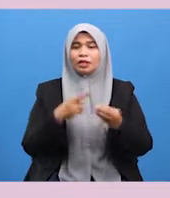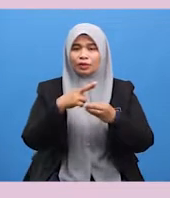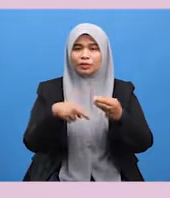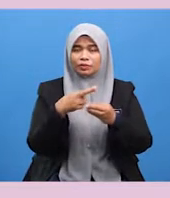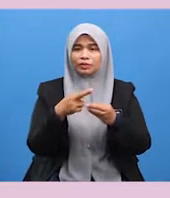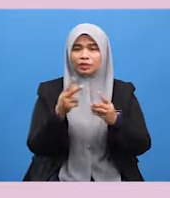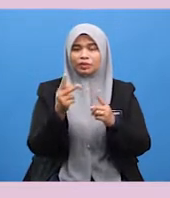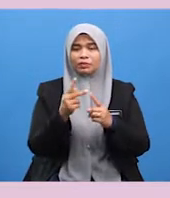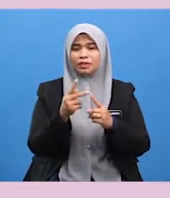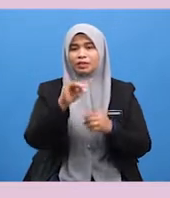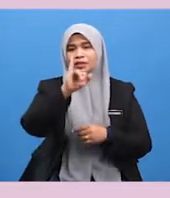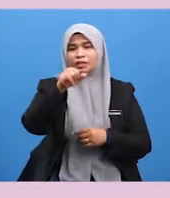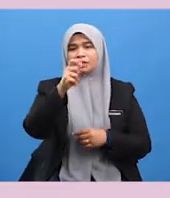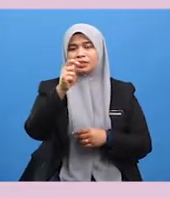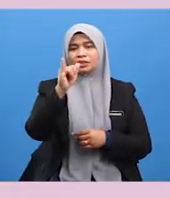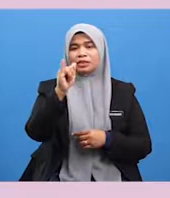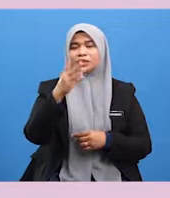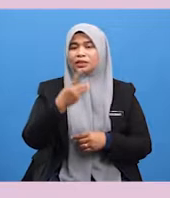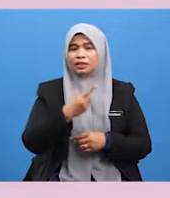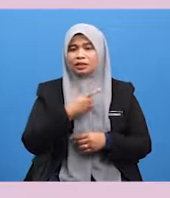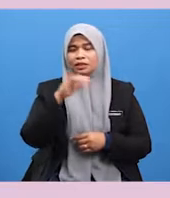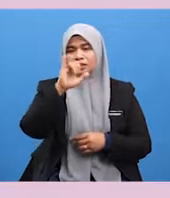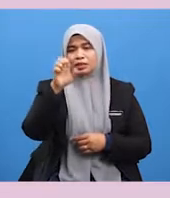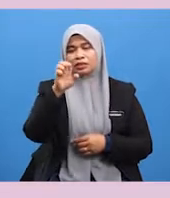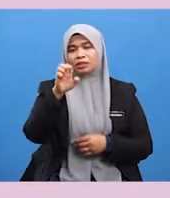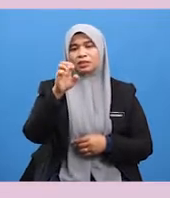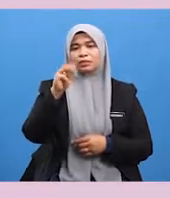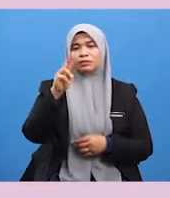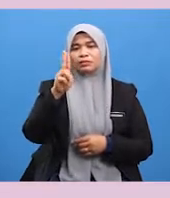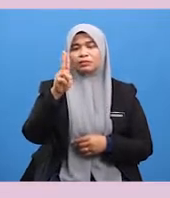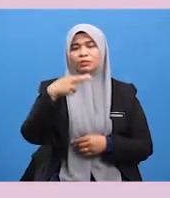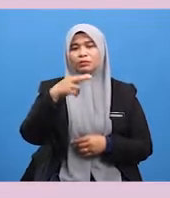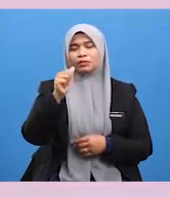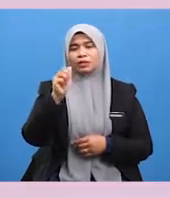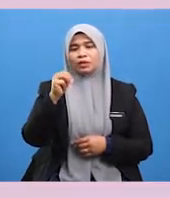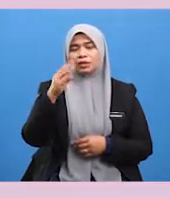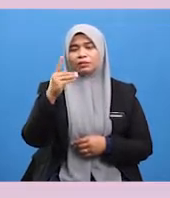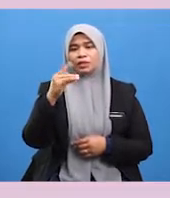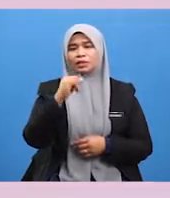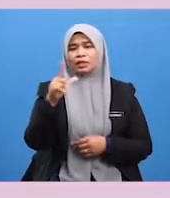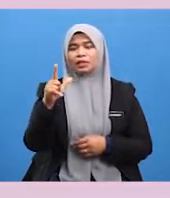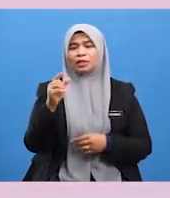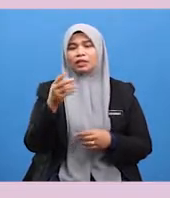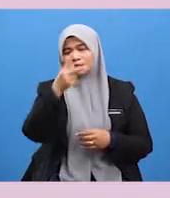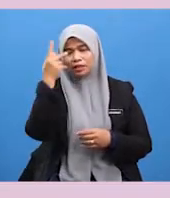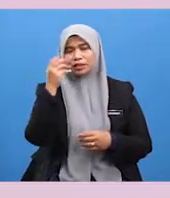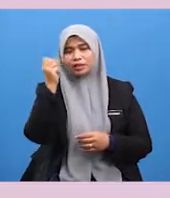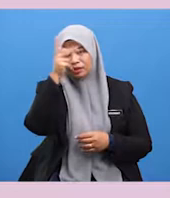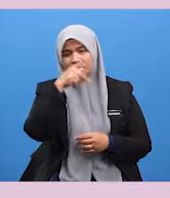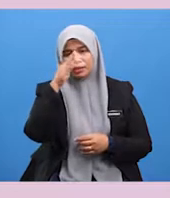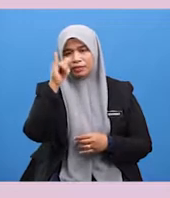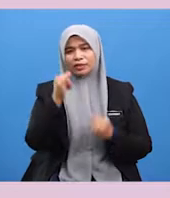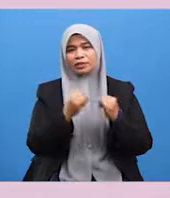Rumusan kepada jati diri Encik Muhammad ini adalah kepribadian Encik Muhammad yang istimewa dan